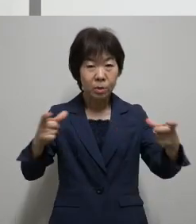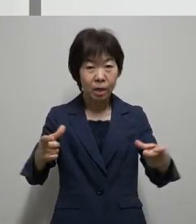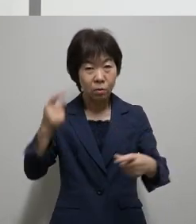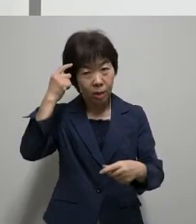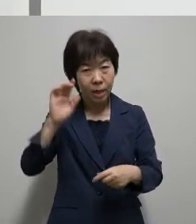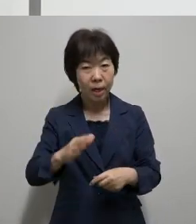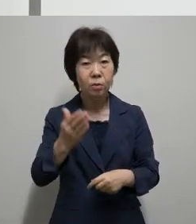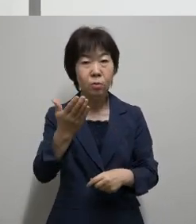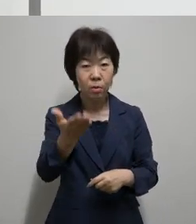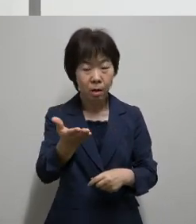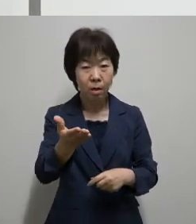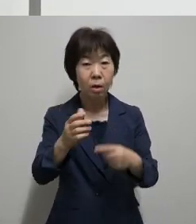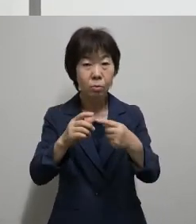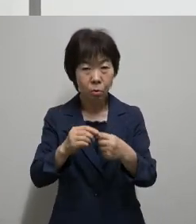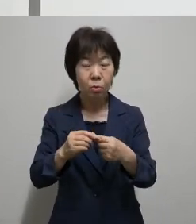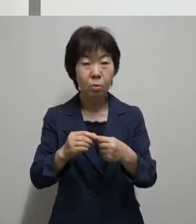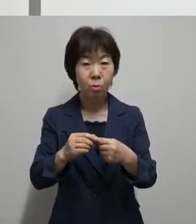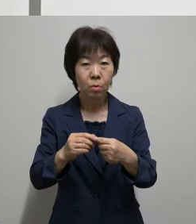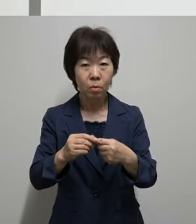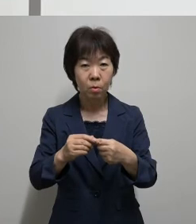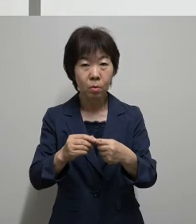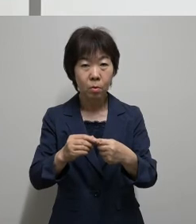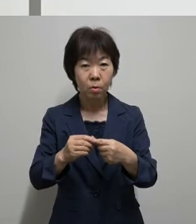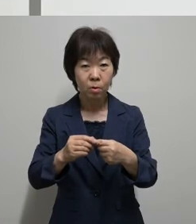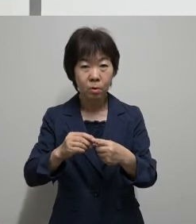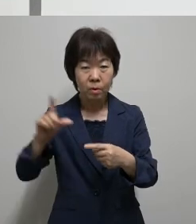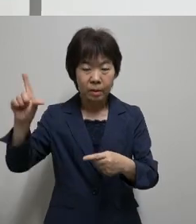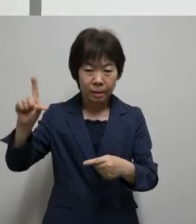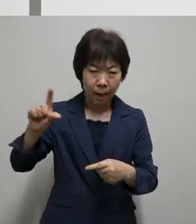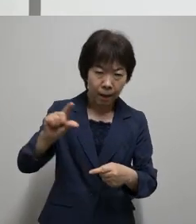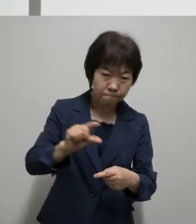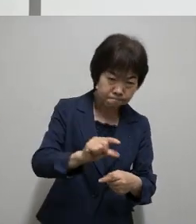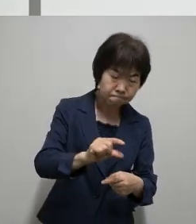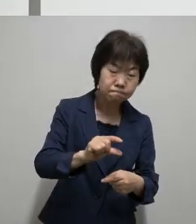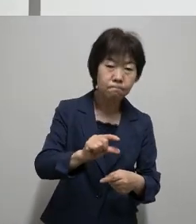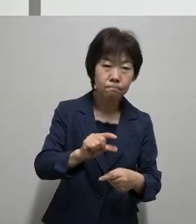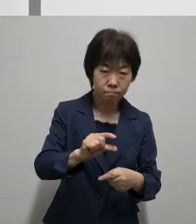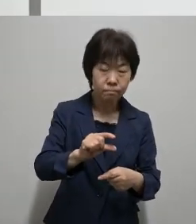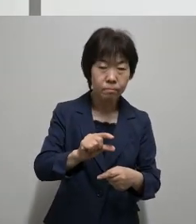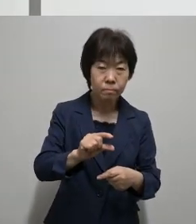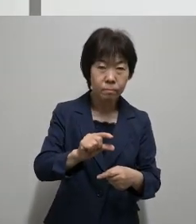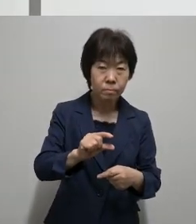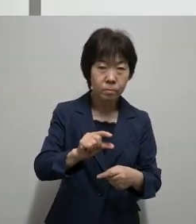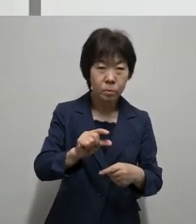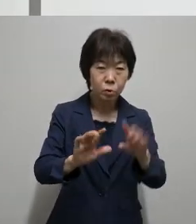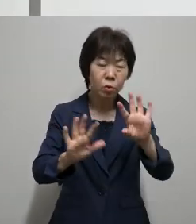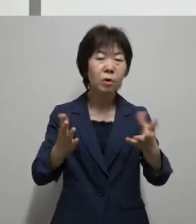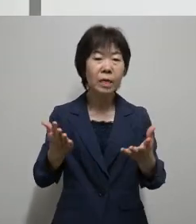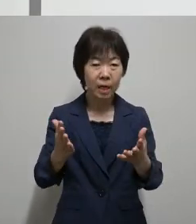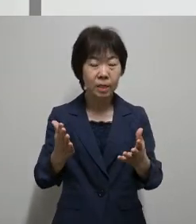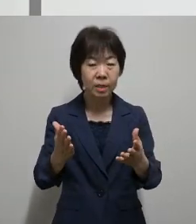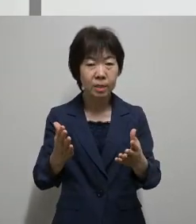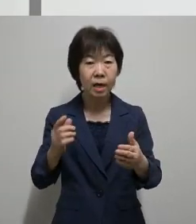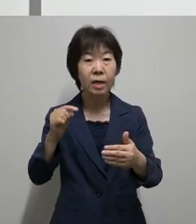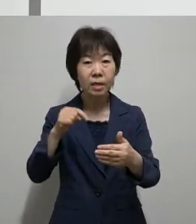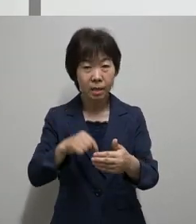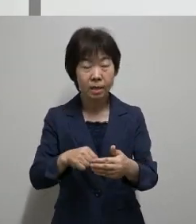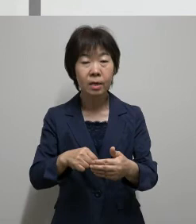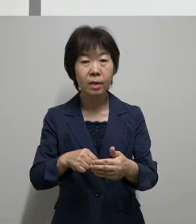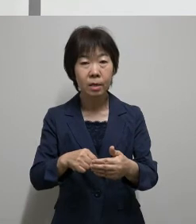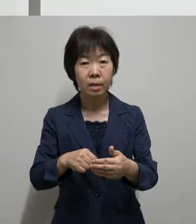手されているのかというのとなかなかまだ下げ止まるという下がる傾向が見えていない中で